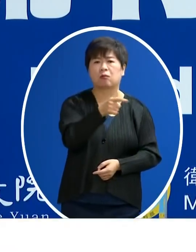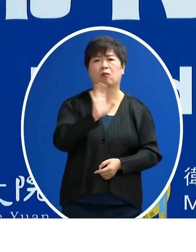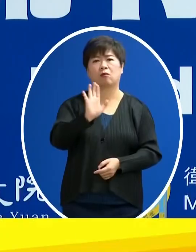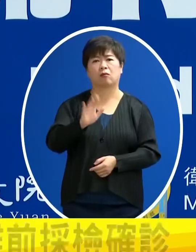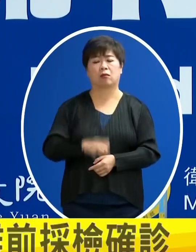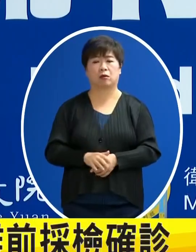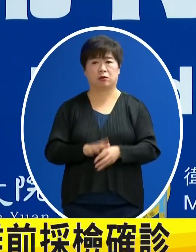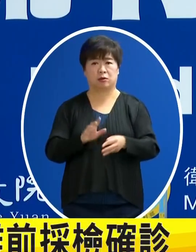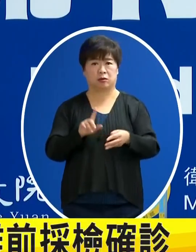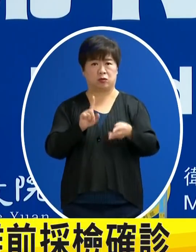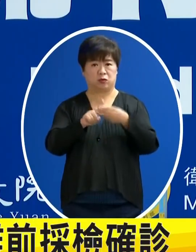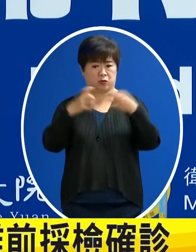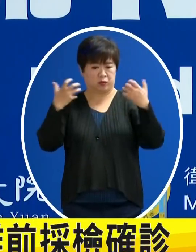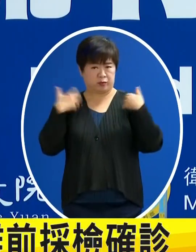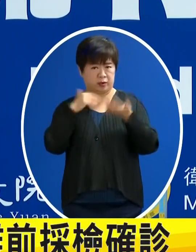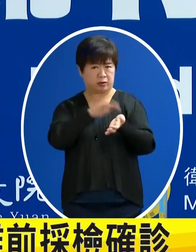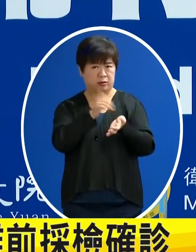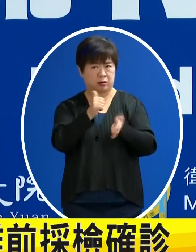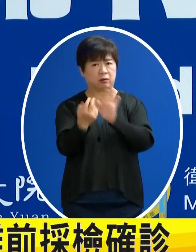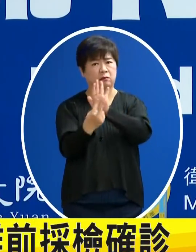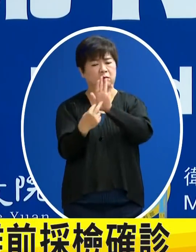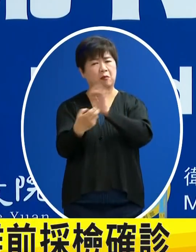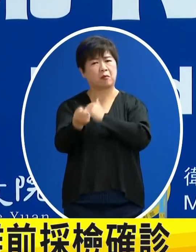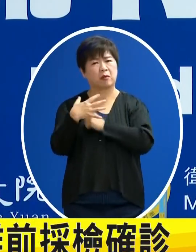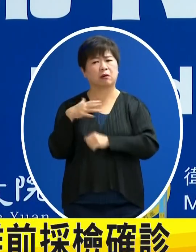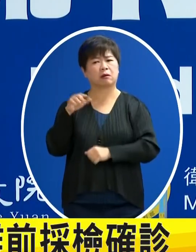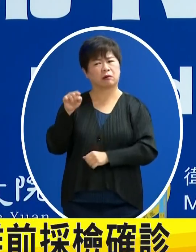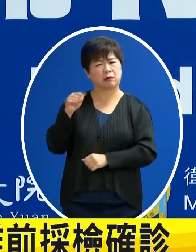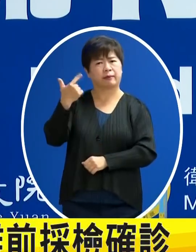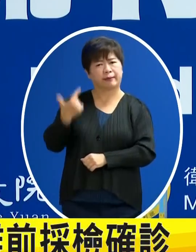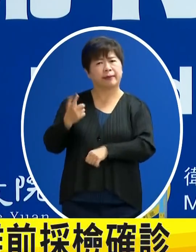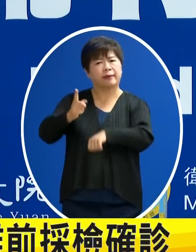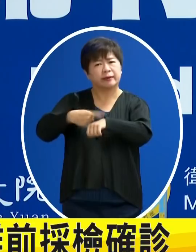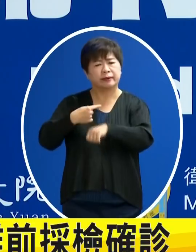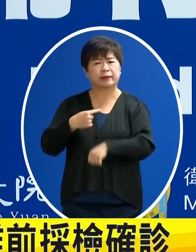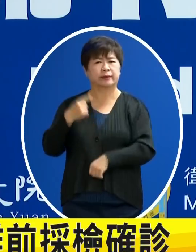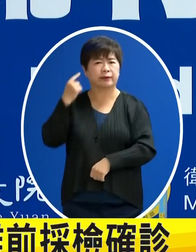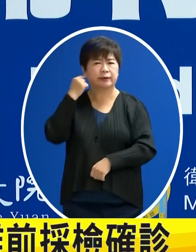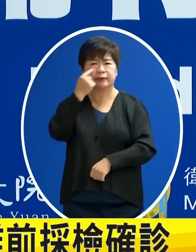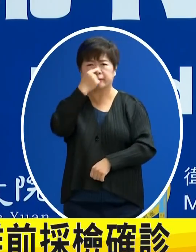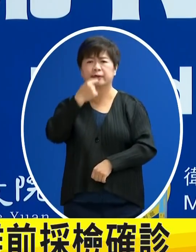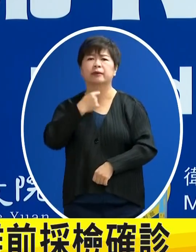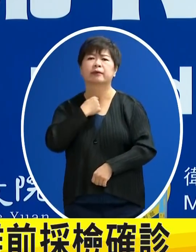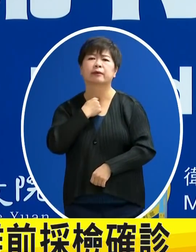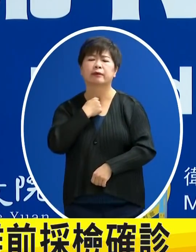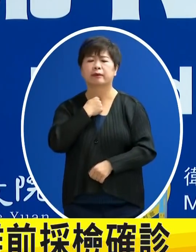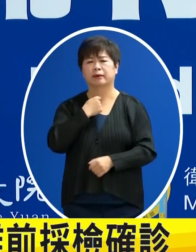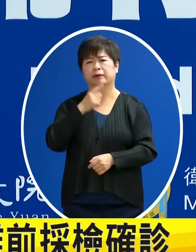边主治医师跟我们的表示都认为说是慢性的这些这个耳鼻喉的症状，